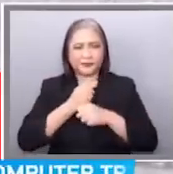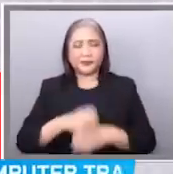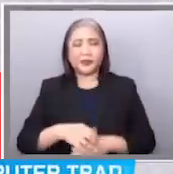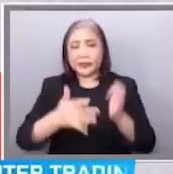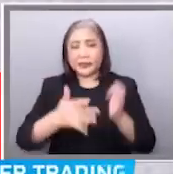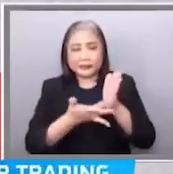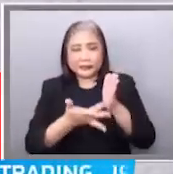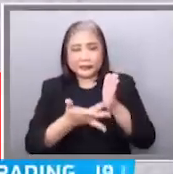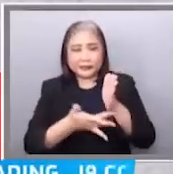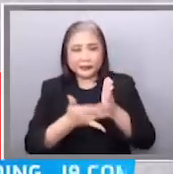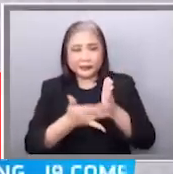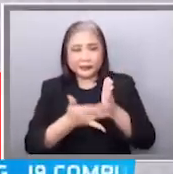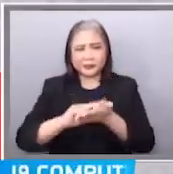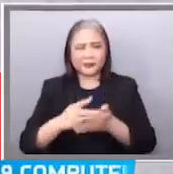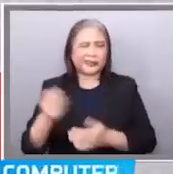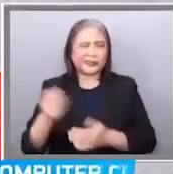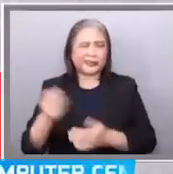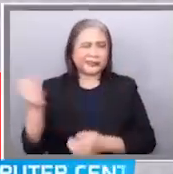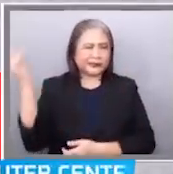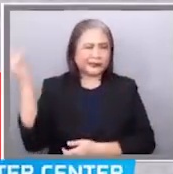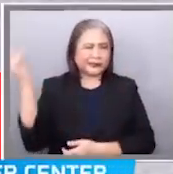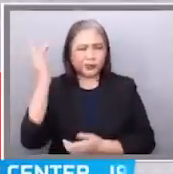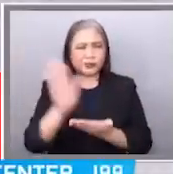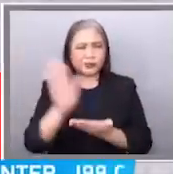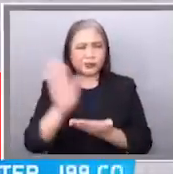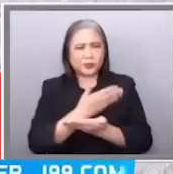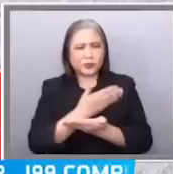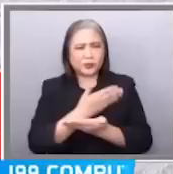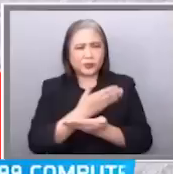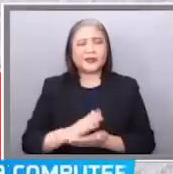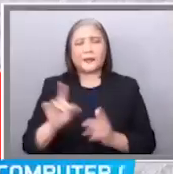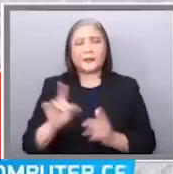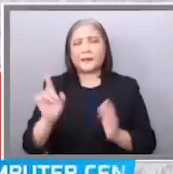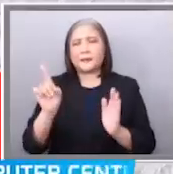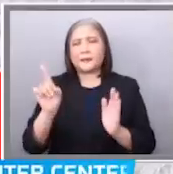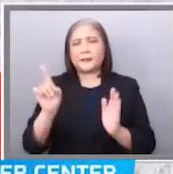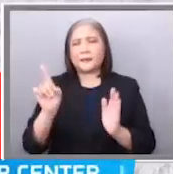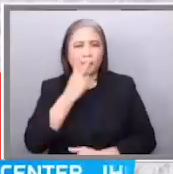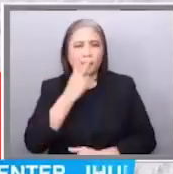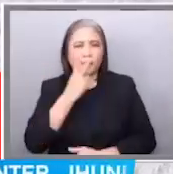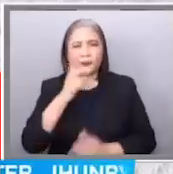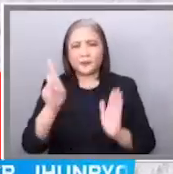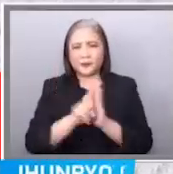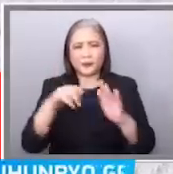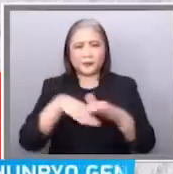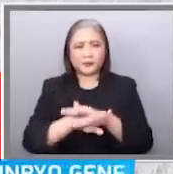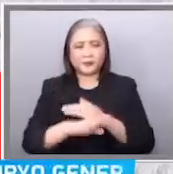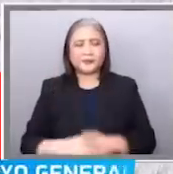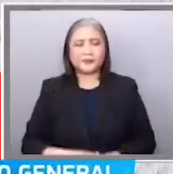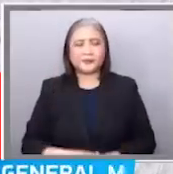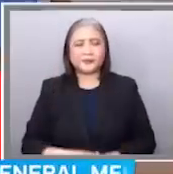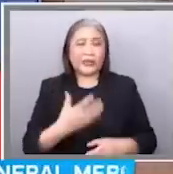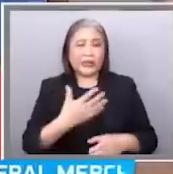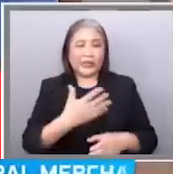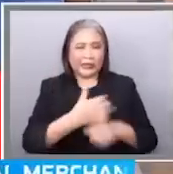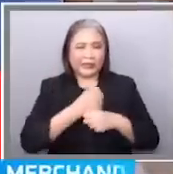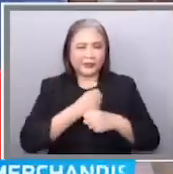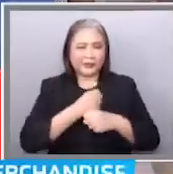na sound system, pati po mga yosi, pinagbabawal pong maipasok dito sa loob at kinukupis ka bago ka makapasok dito sa